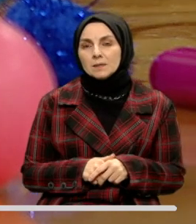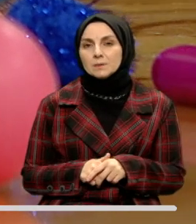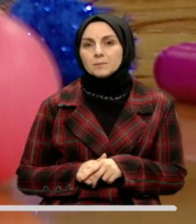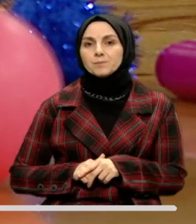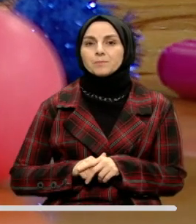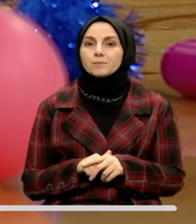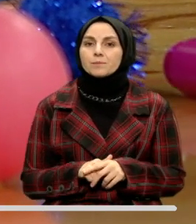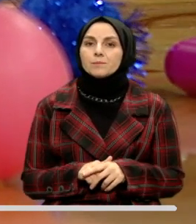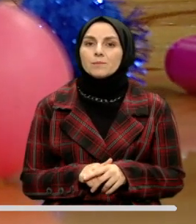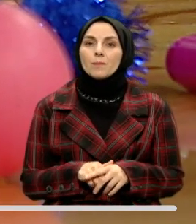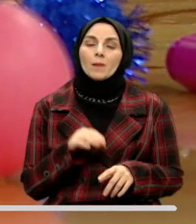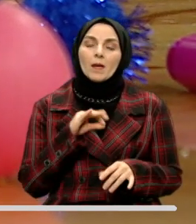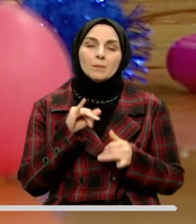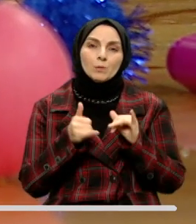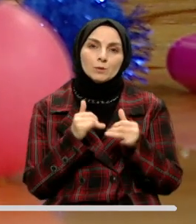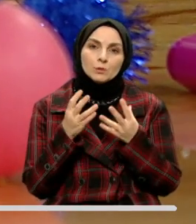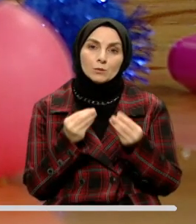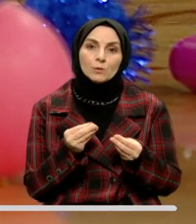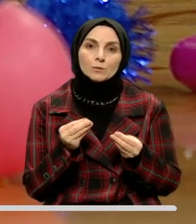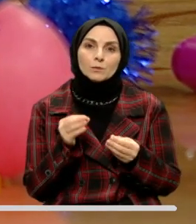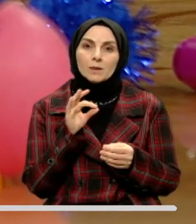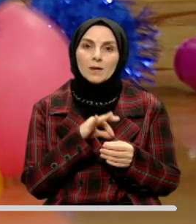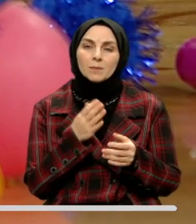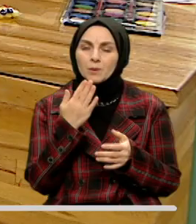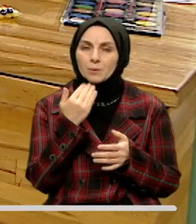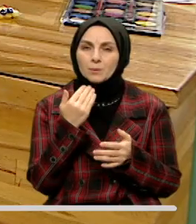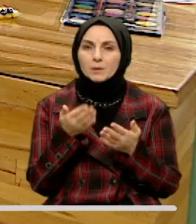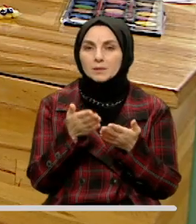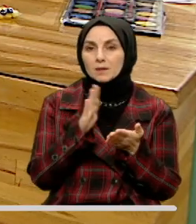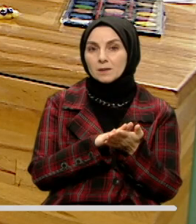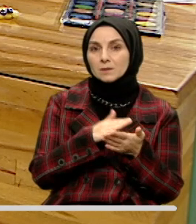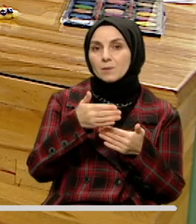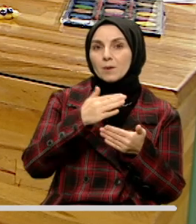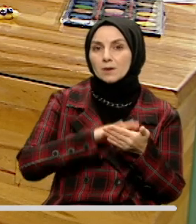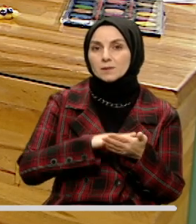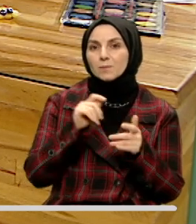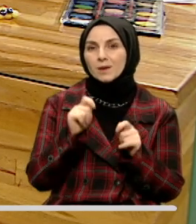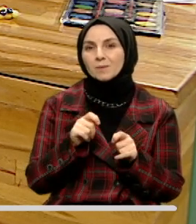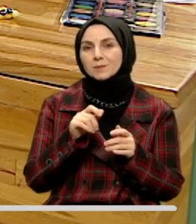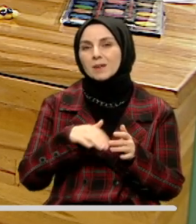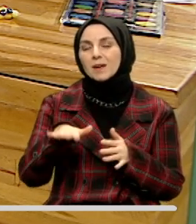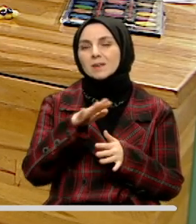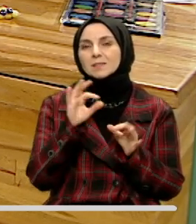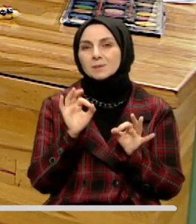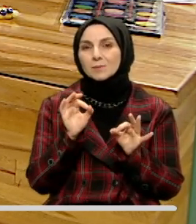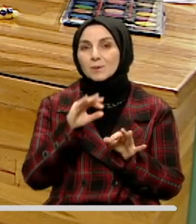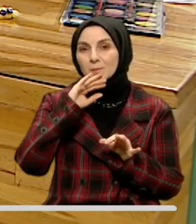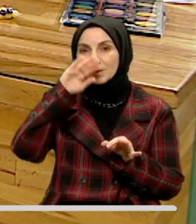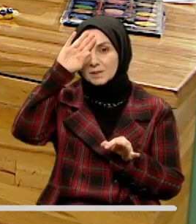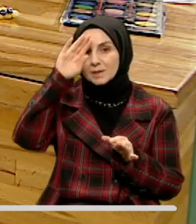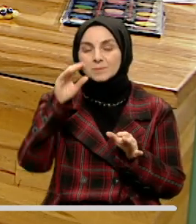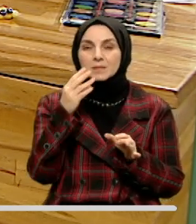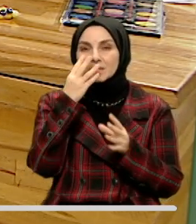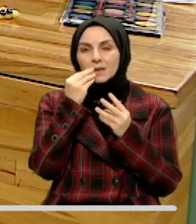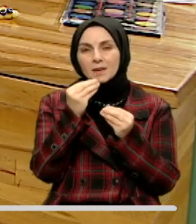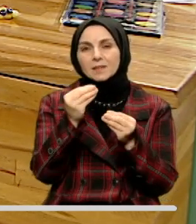oyuncak meydana geldi hem kağıt katlama tekniğini yaptılar. Ya, herkese böyle bayramlık hediyeler yapıp götürüyor çocuklar. Aa, bir ya, şey yaptıkları güzel,